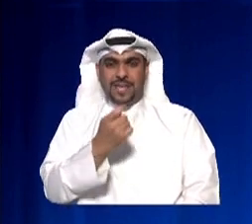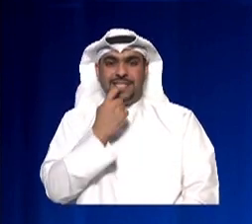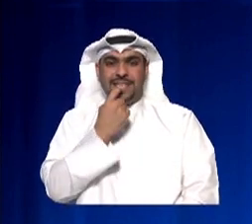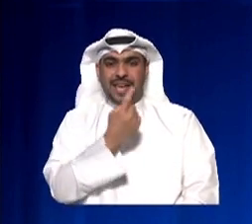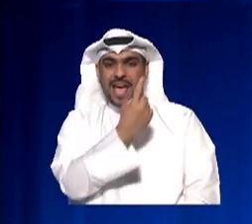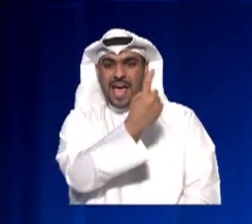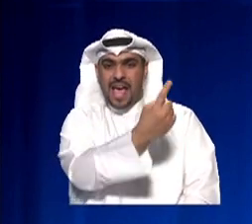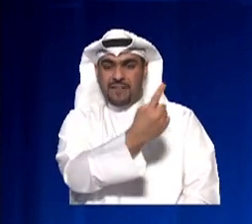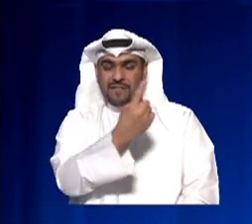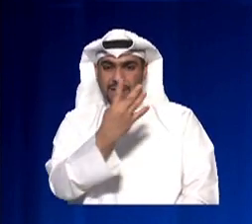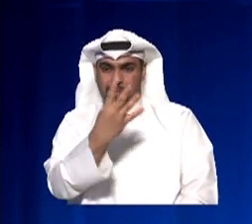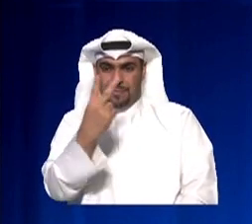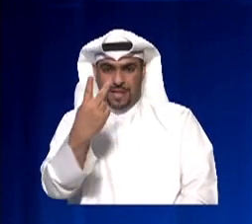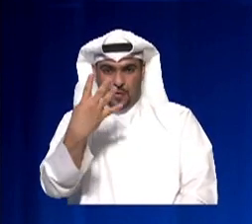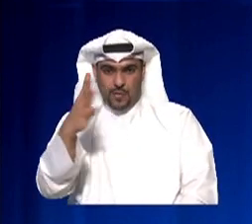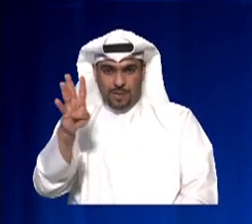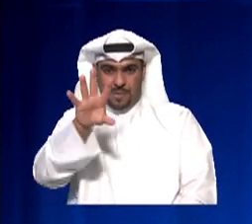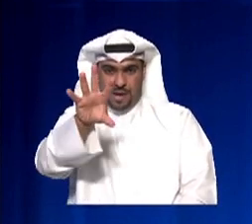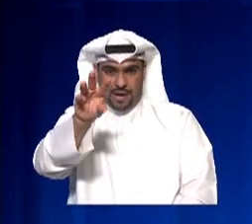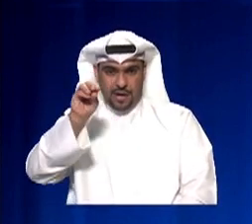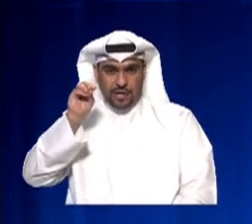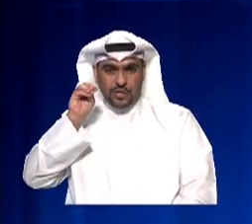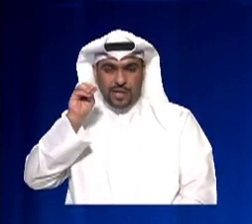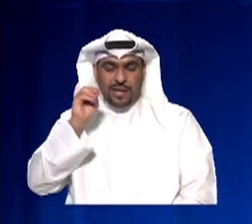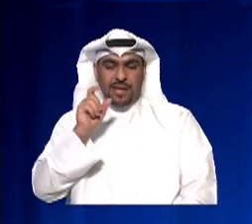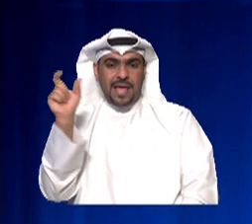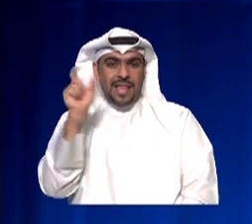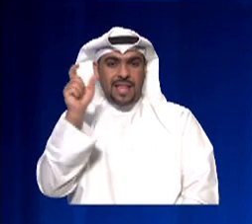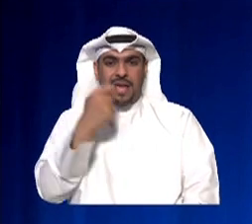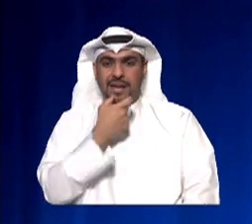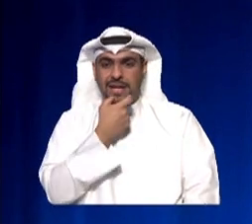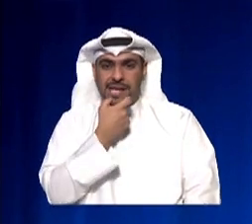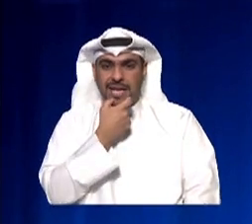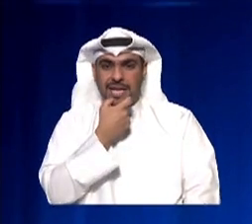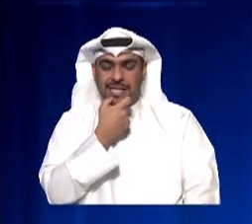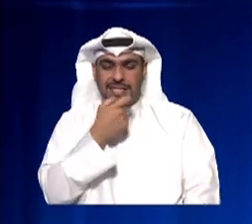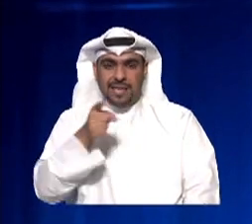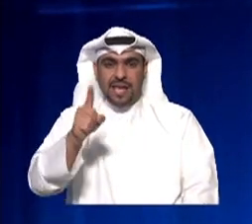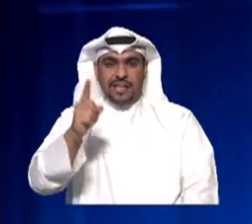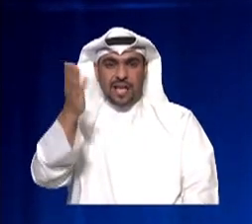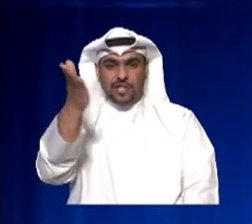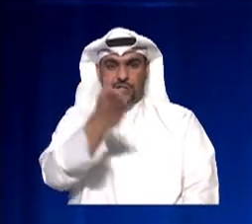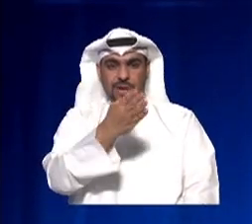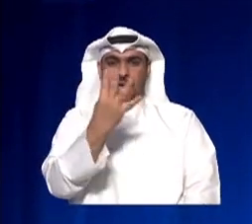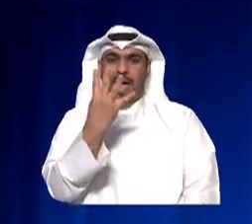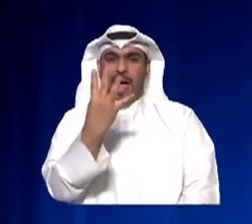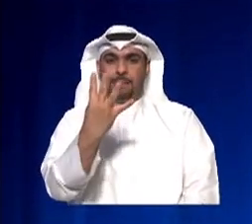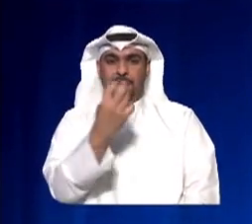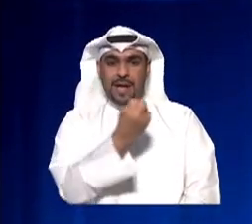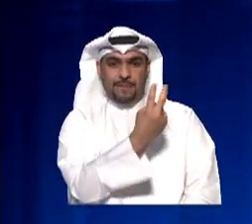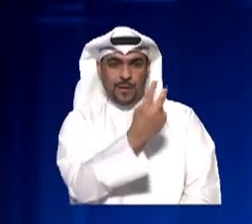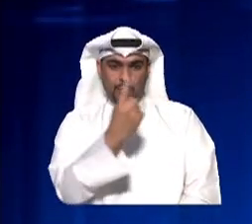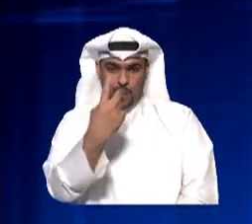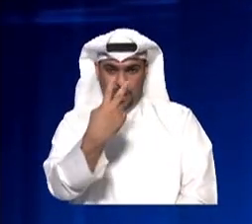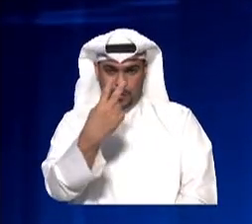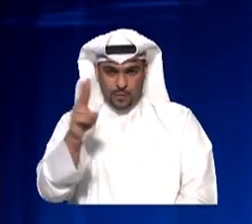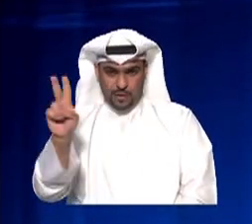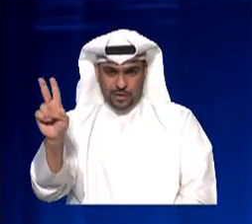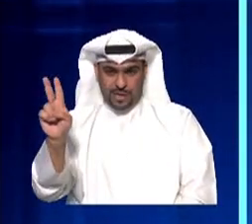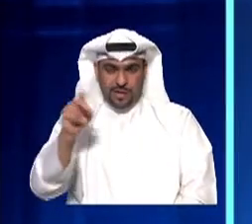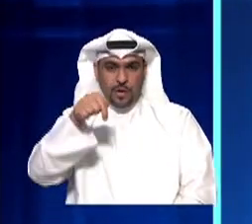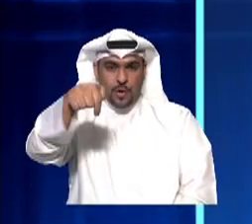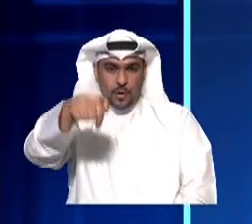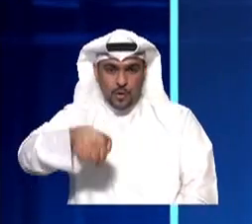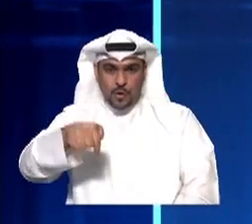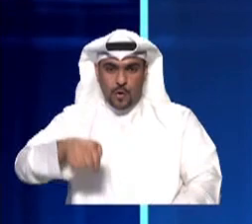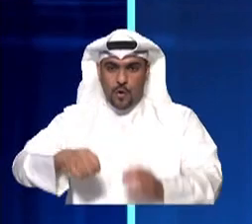1442 من الهجرة، الموافق 11 من إبريل لسنة 2021 من الميلاد، التماسا لرؤية